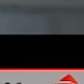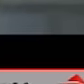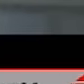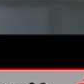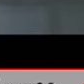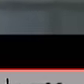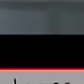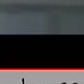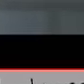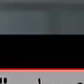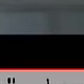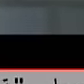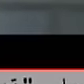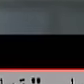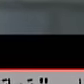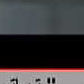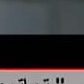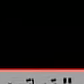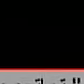يتظاهر انه على قيد الحياة،